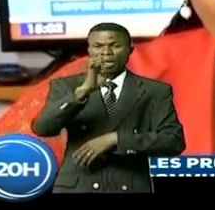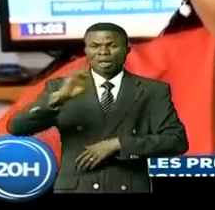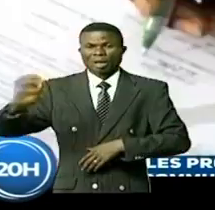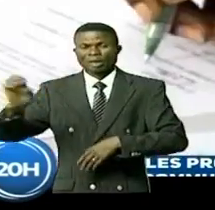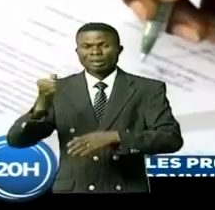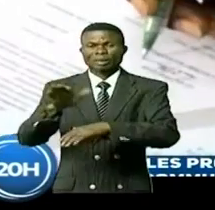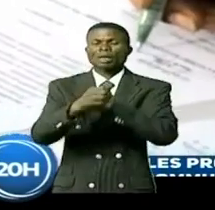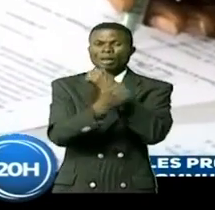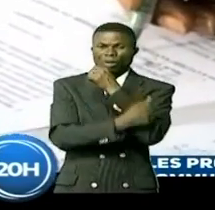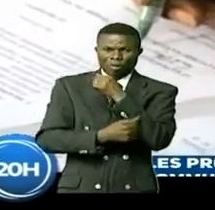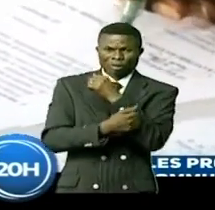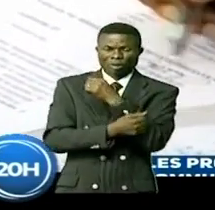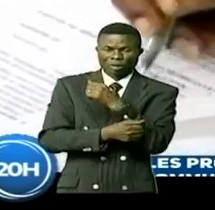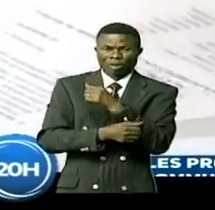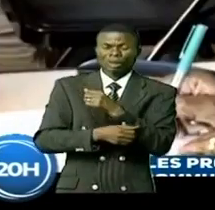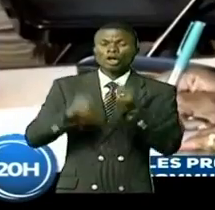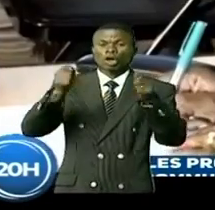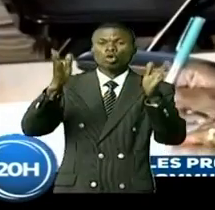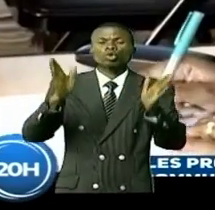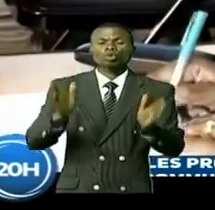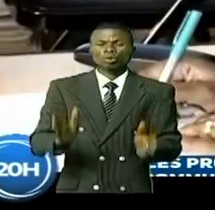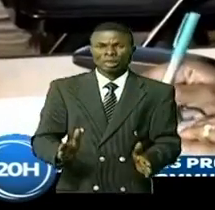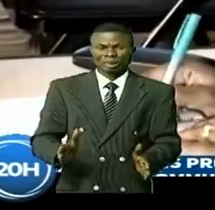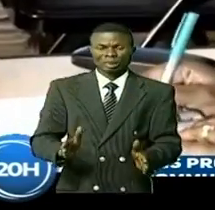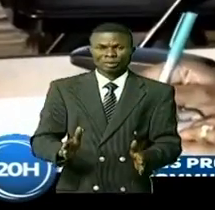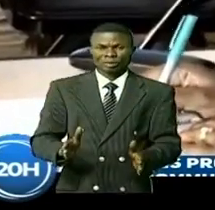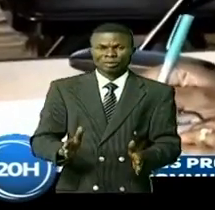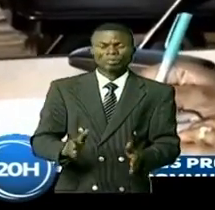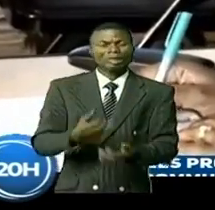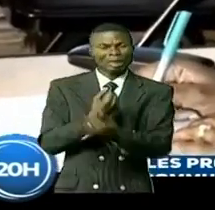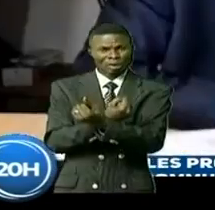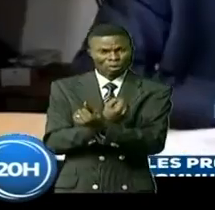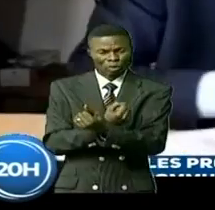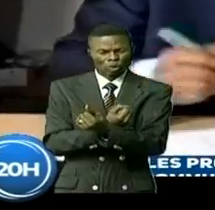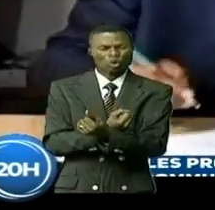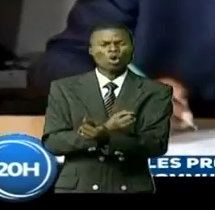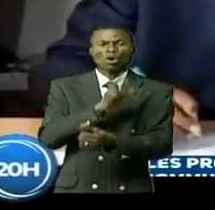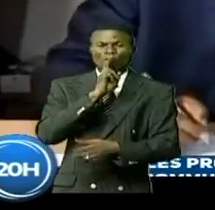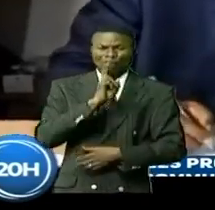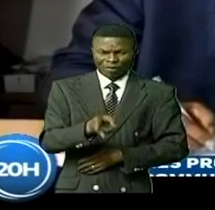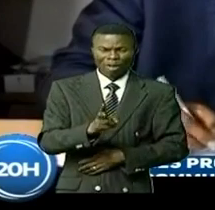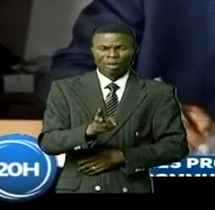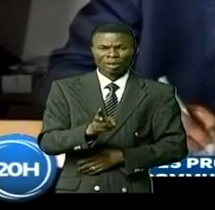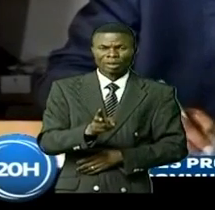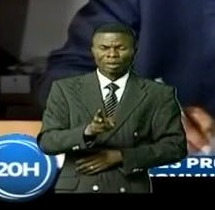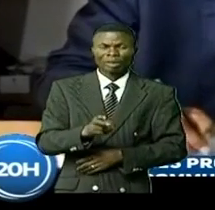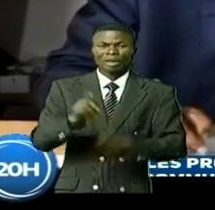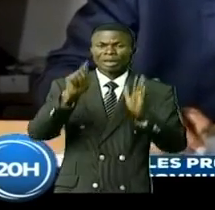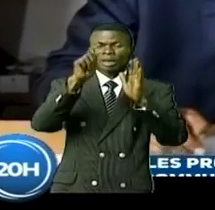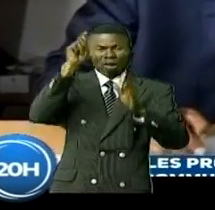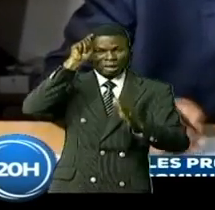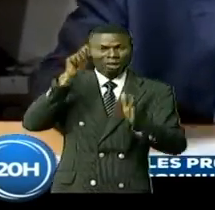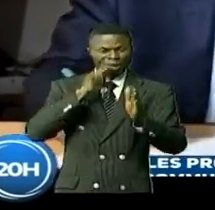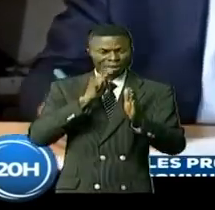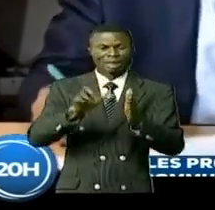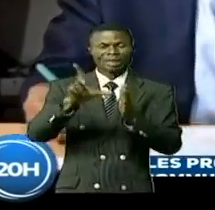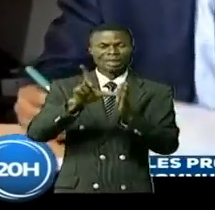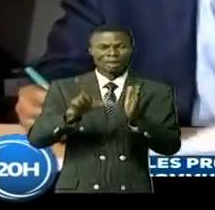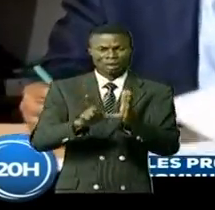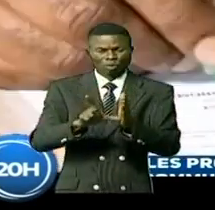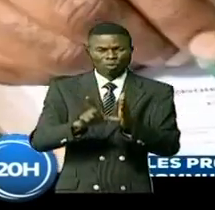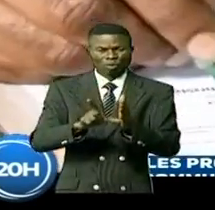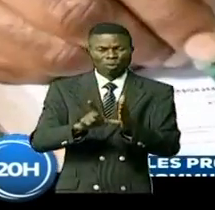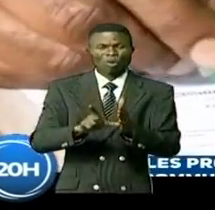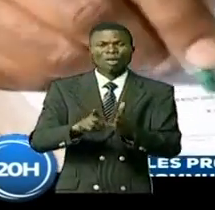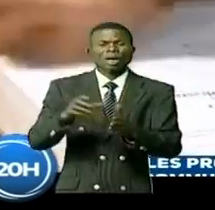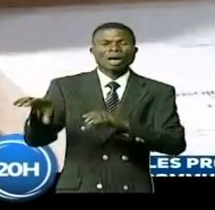pays. Aux professionnels des médias, de respecter scrupuleusement les textes légaux et réglementaires